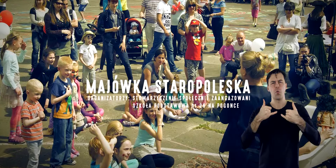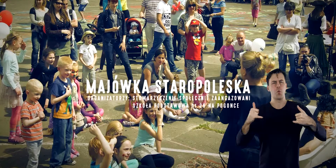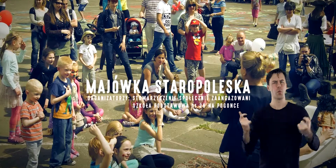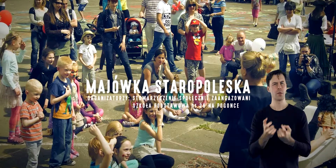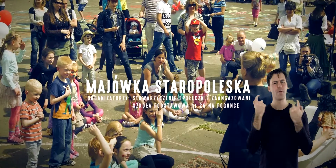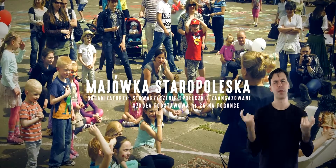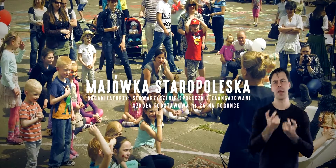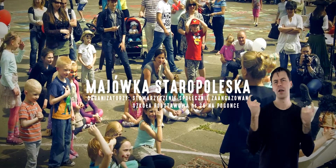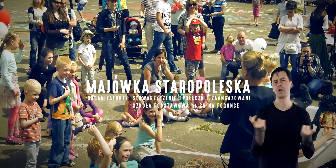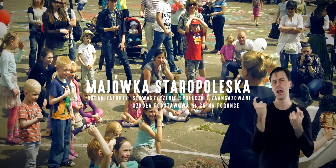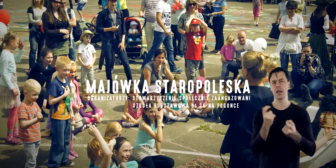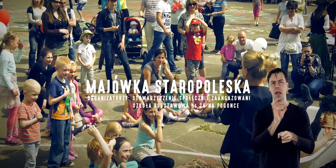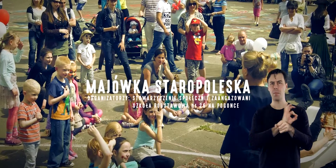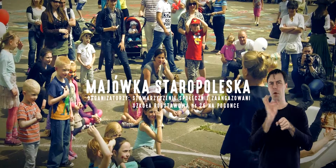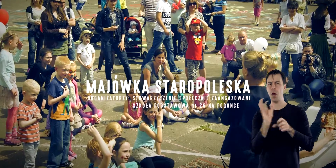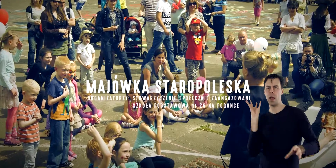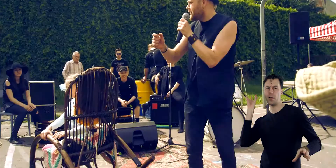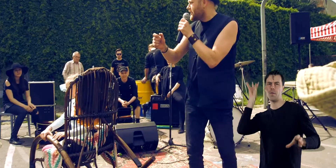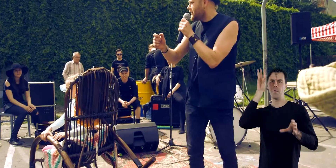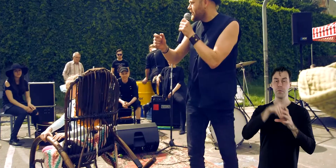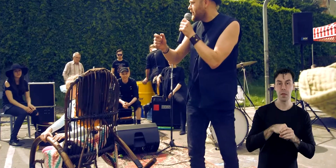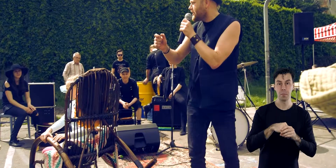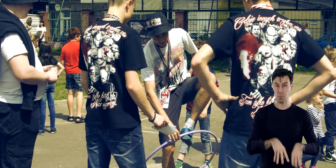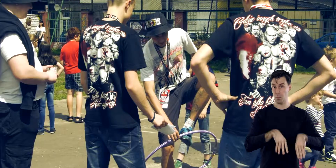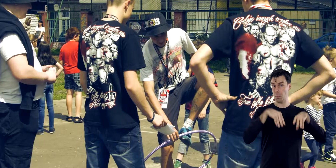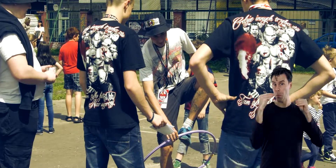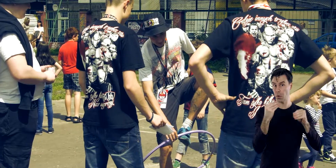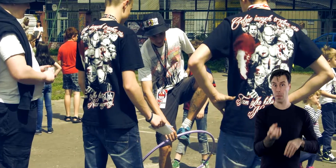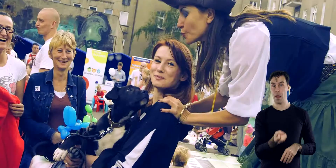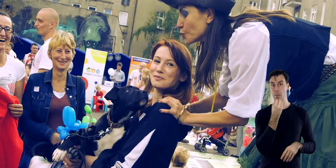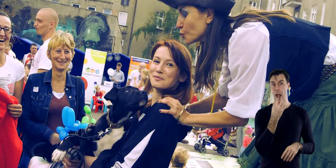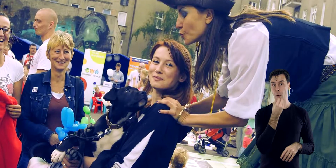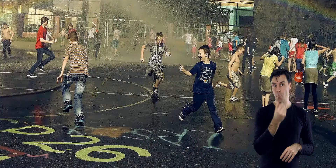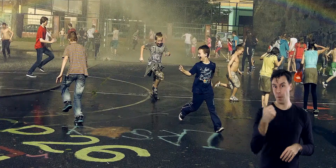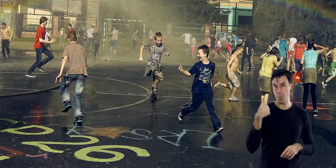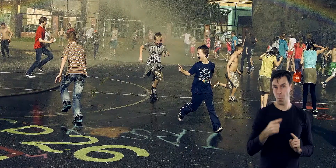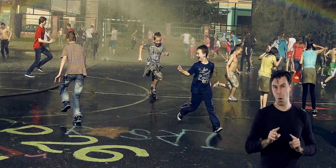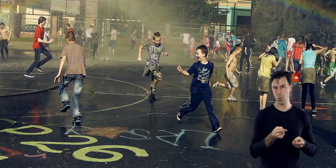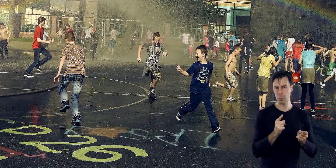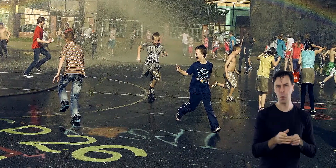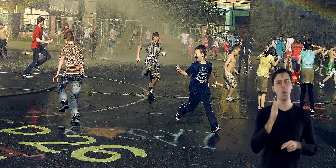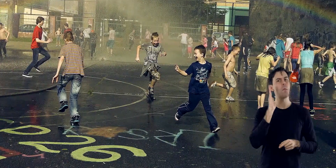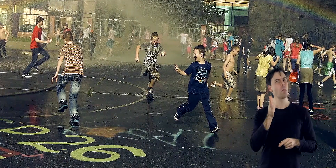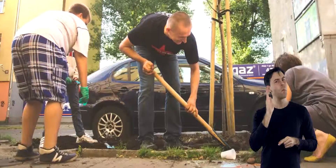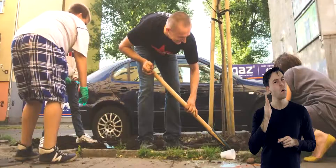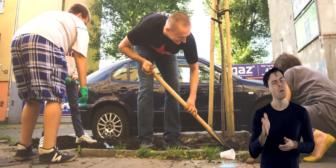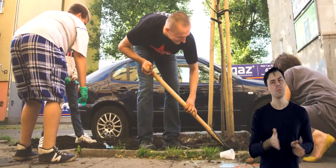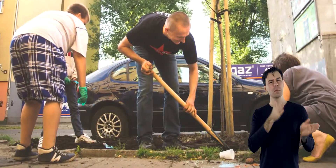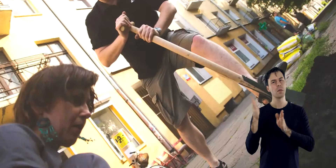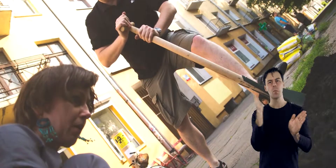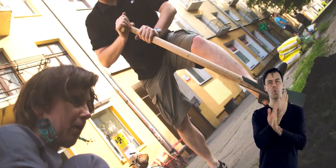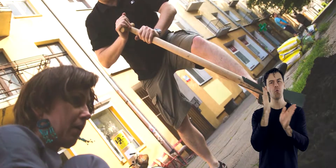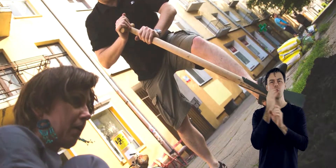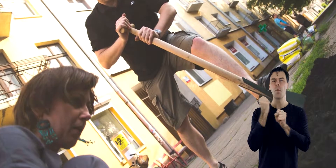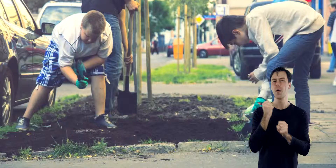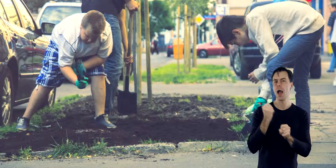wszystkie działania zaproponowane w ramach projektu. Poprzez majówkę staropoleską, od której ten projekt zaczęliśmy, poprzez pracę w